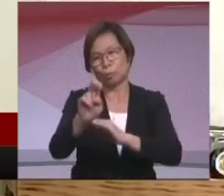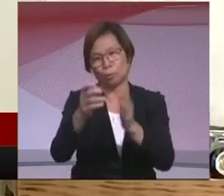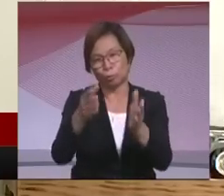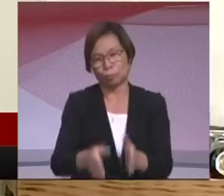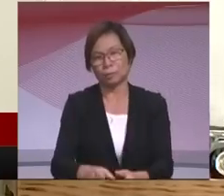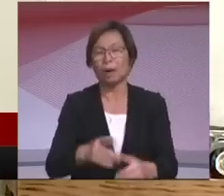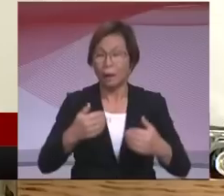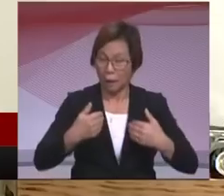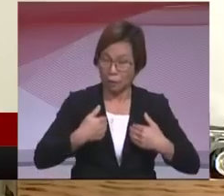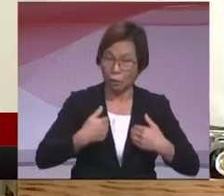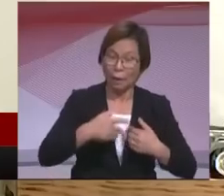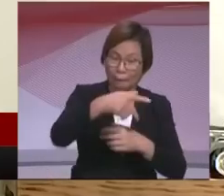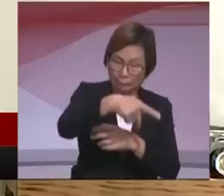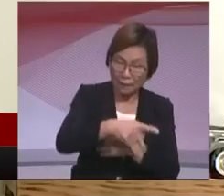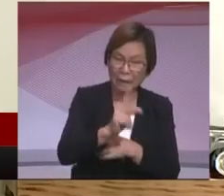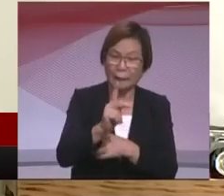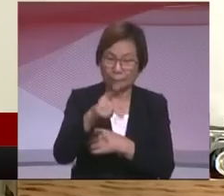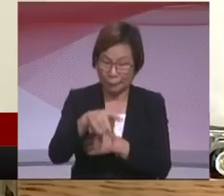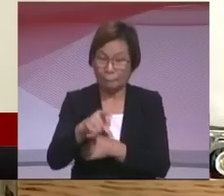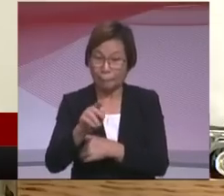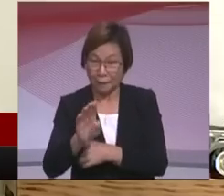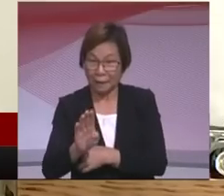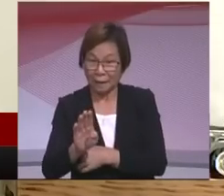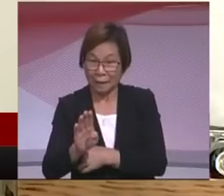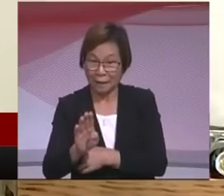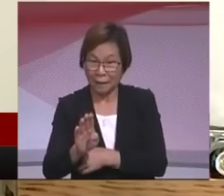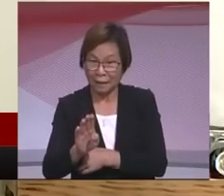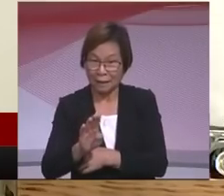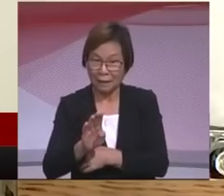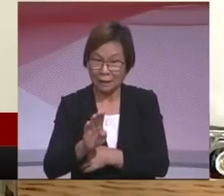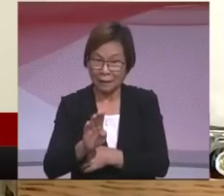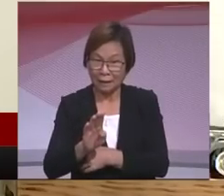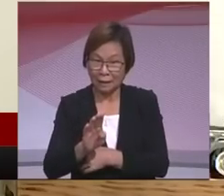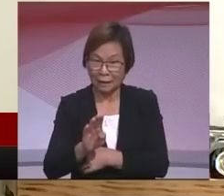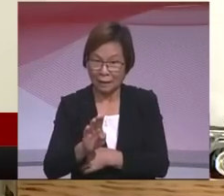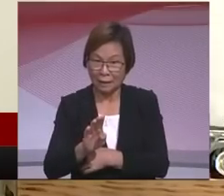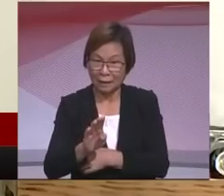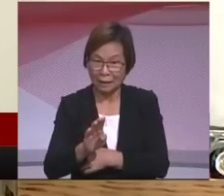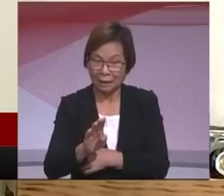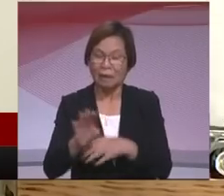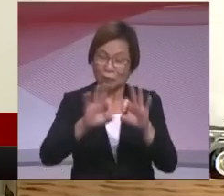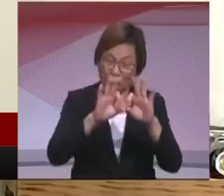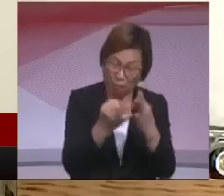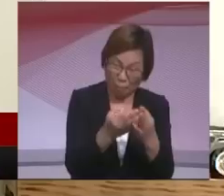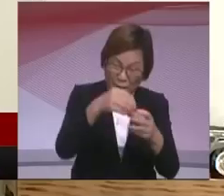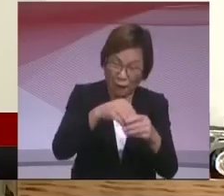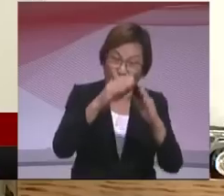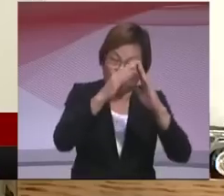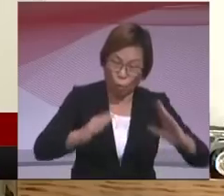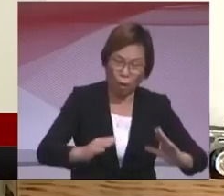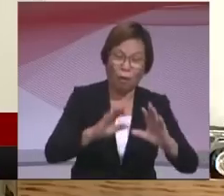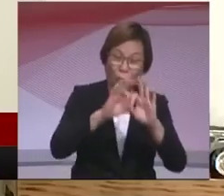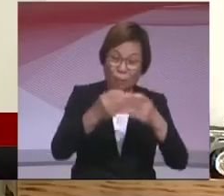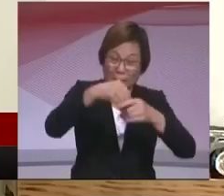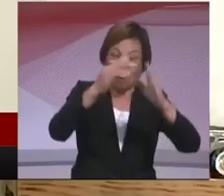Dia ada dua, kalau PKPD hanya di ahli keluarga di dalam rumah itu